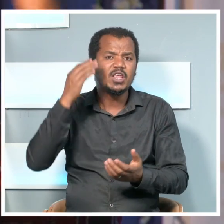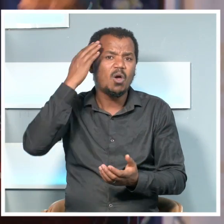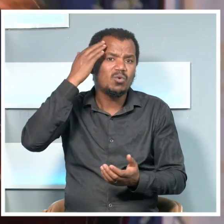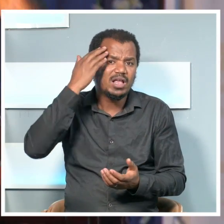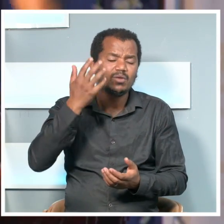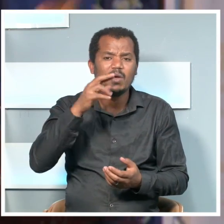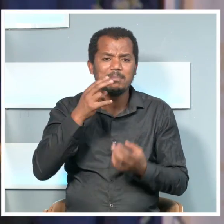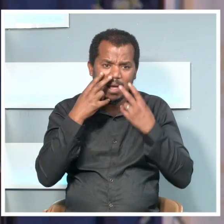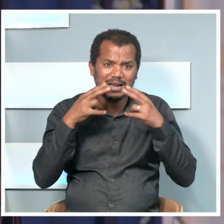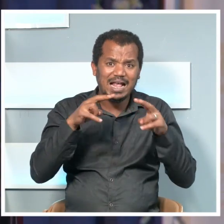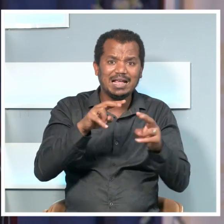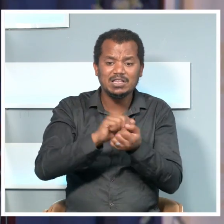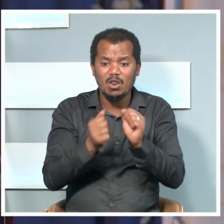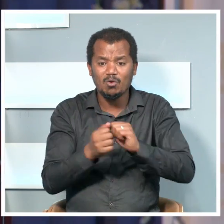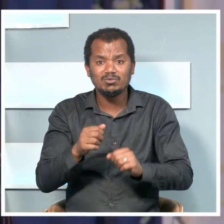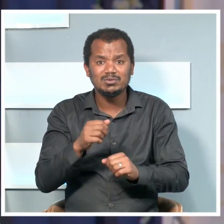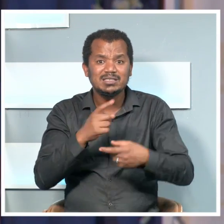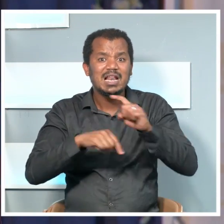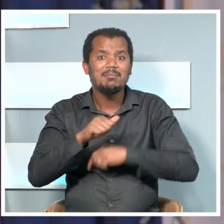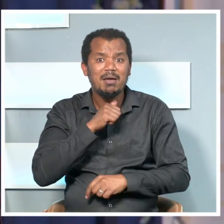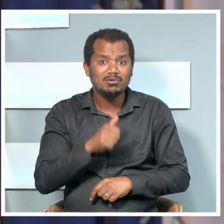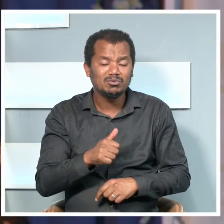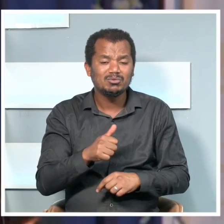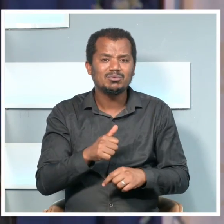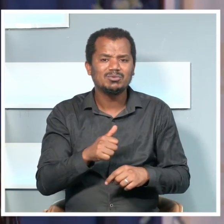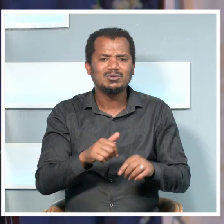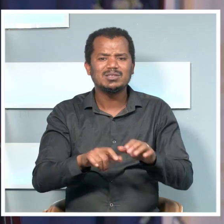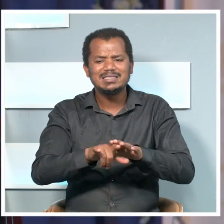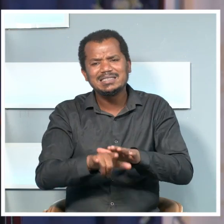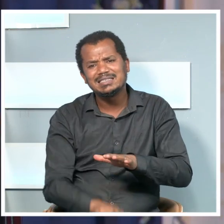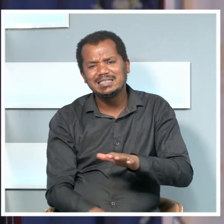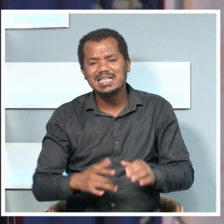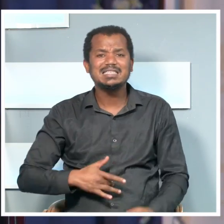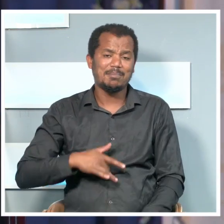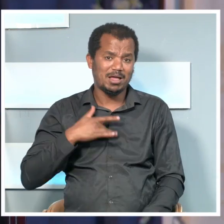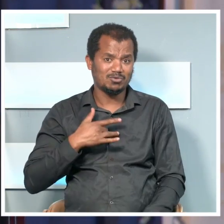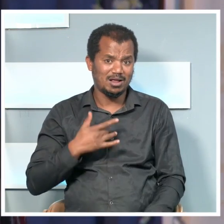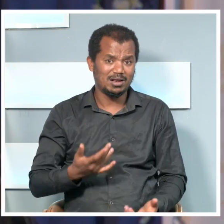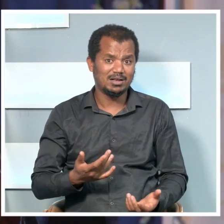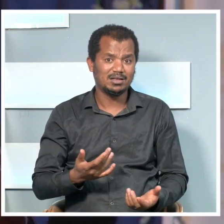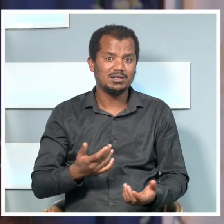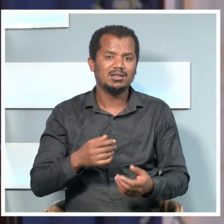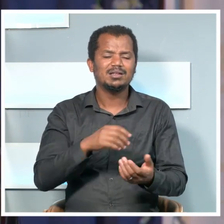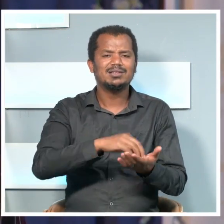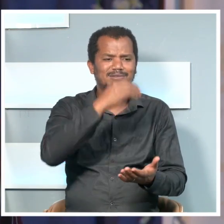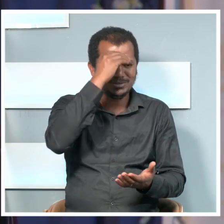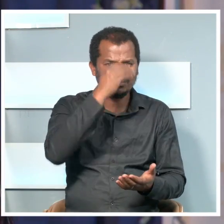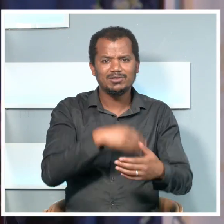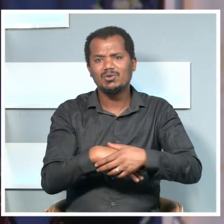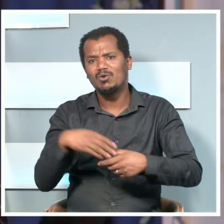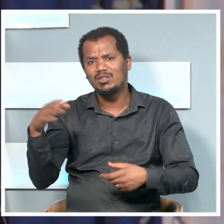የእውቀት የመለካከት ምናምን ለውጥ ስለማይመጡ እንዲያውም ዝቅተኝነት ስለሚሰማቸው ከትምህርት ቤት